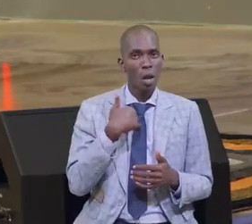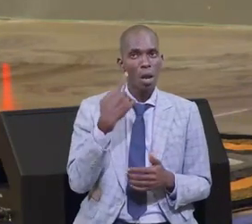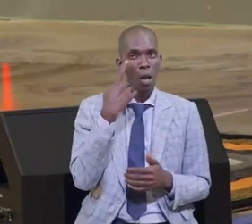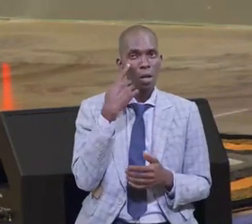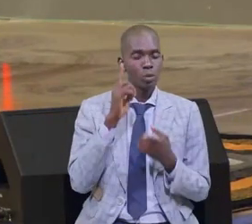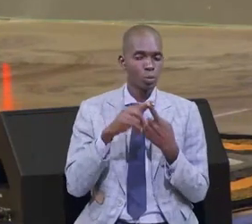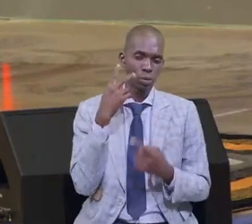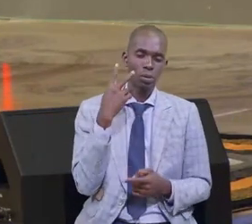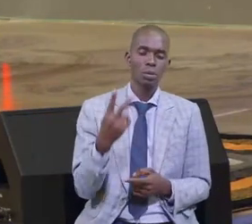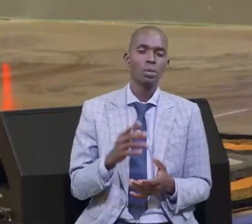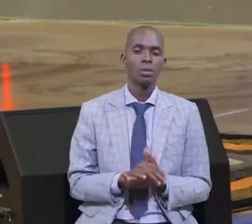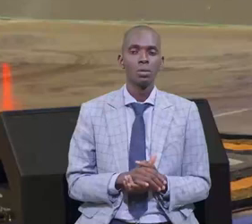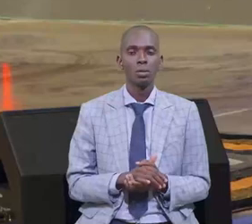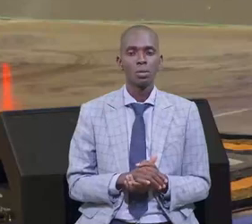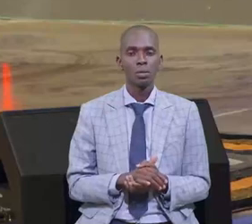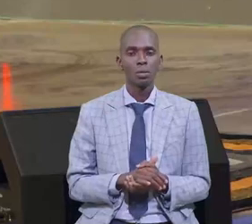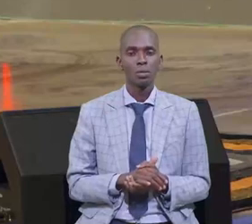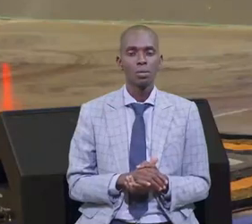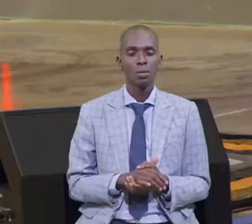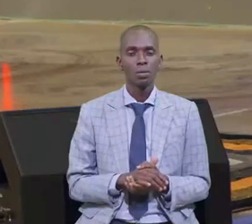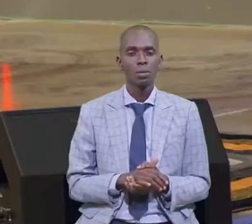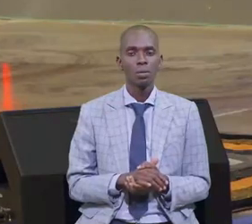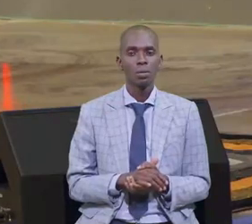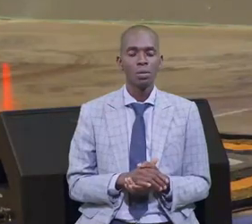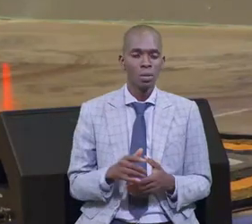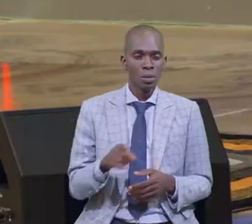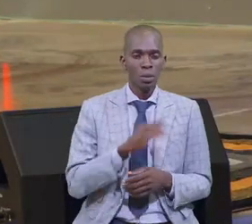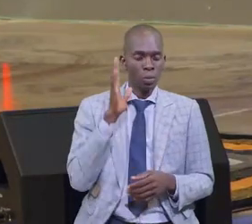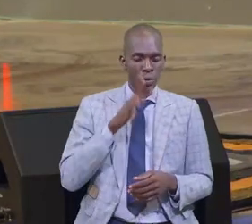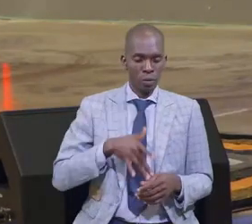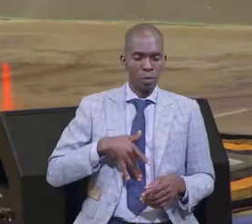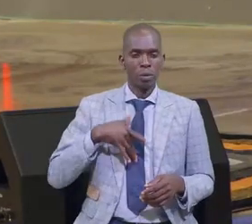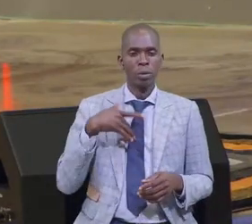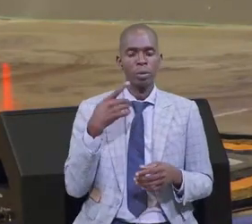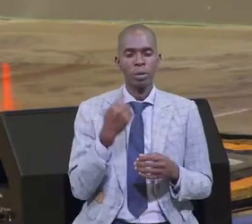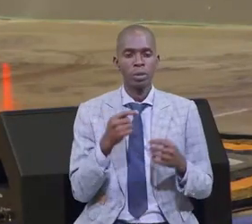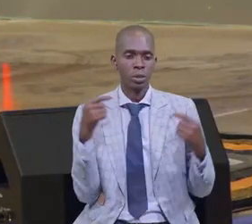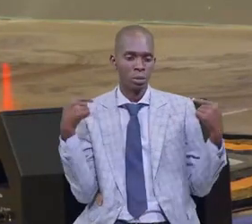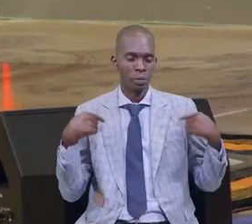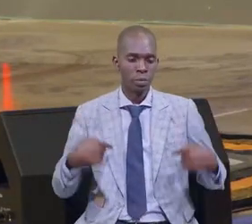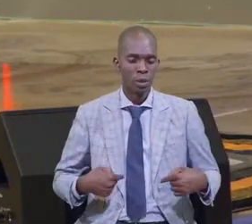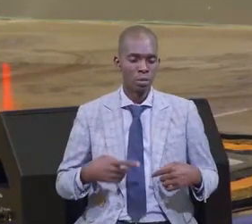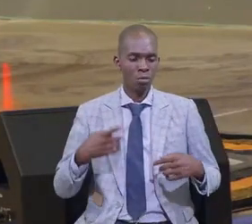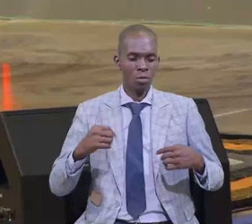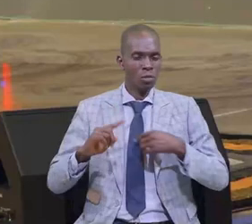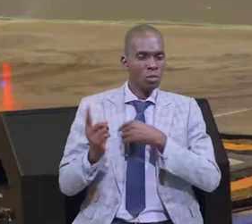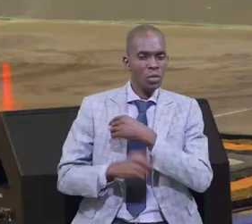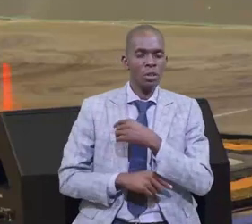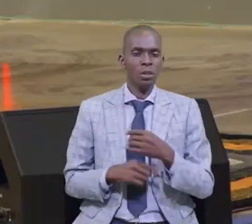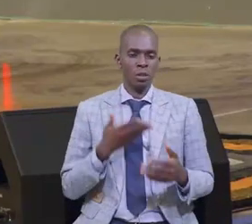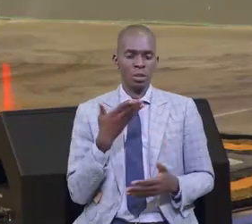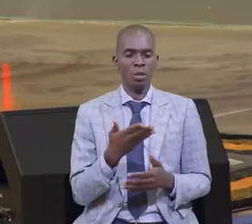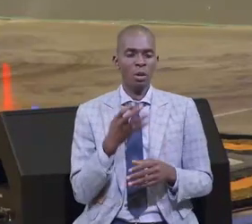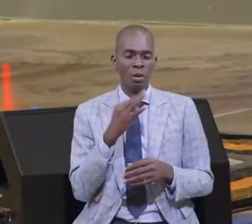Ils vont se souvenir des choses. Ils auront des yeux pour voir. Ils vont sentir la